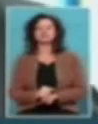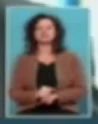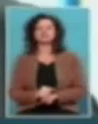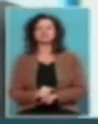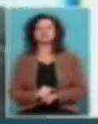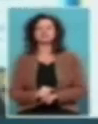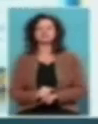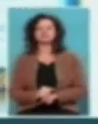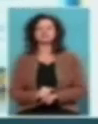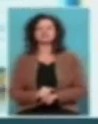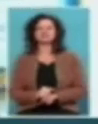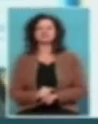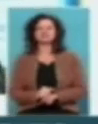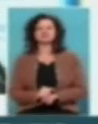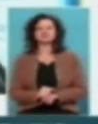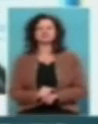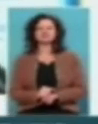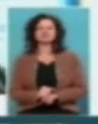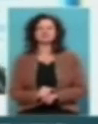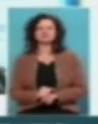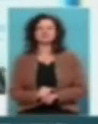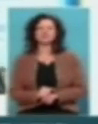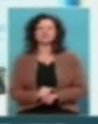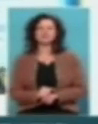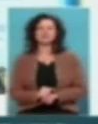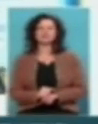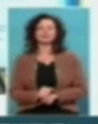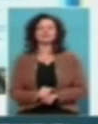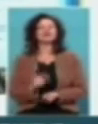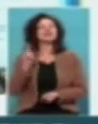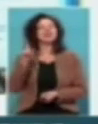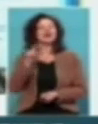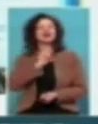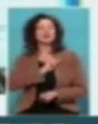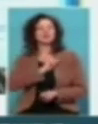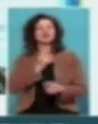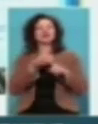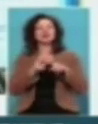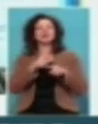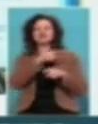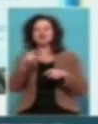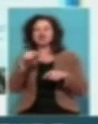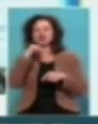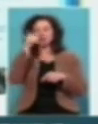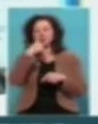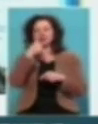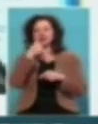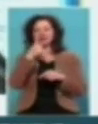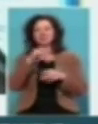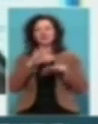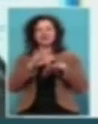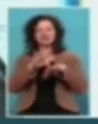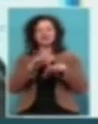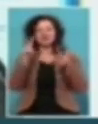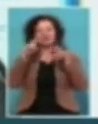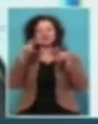КТЭК, услуги по теплоснабжению. Баспаналарында жеке есептеу құрылғылары бар тұтынушыларға қосылған құн салығы есебімен бір шаршы